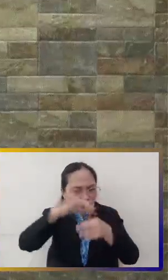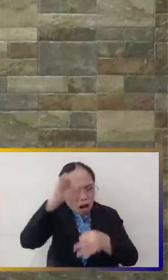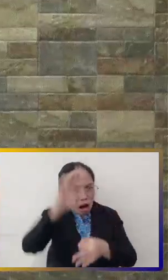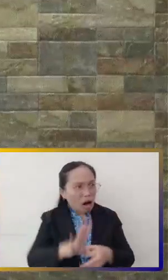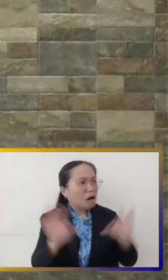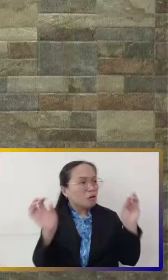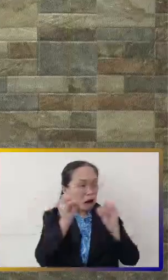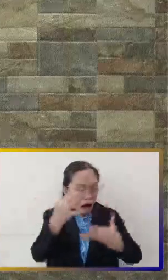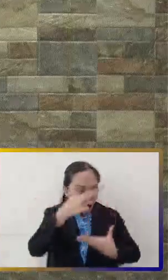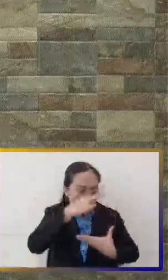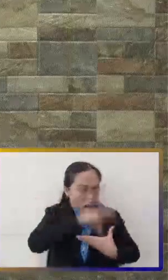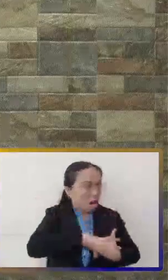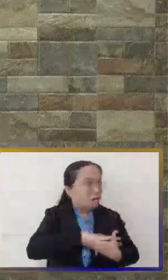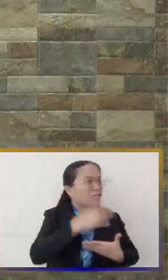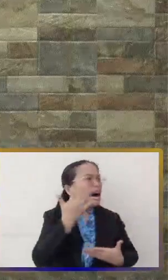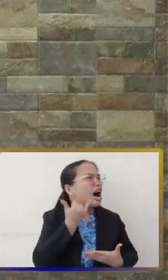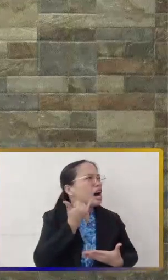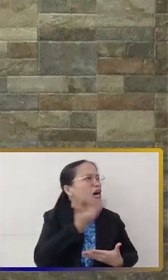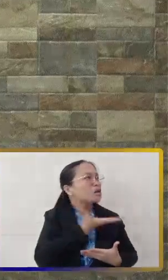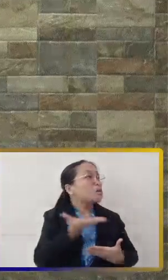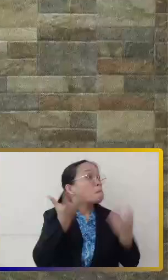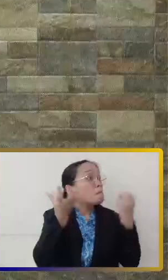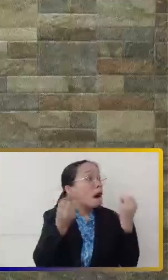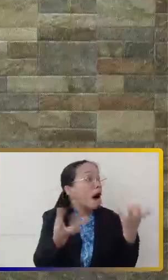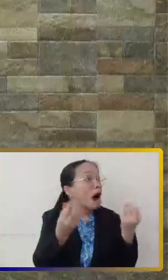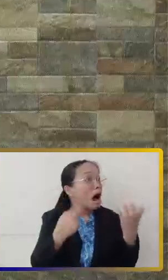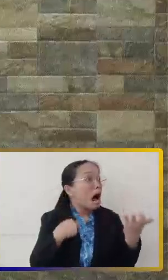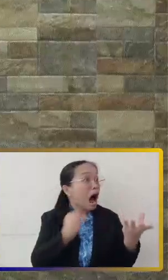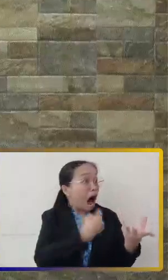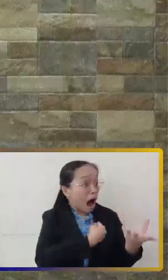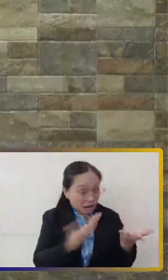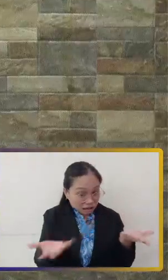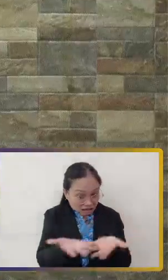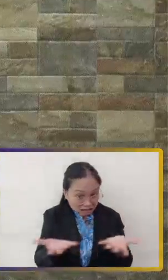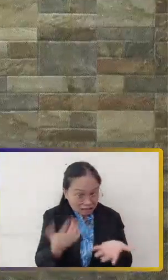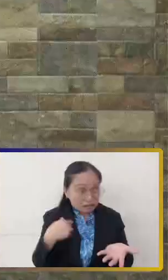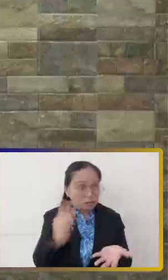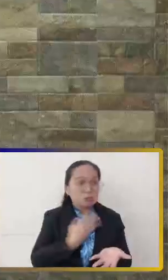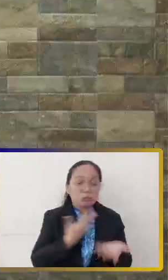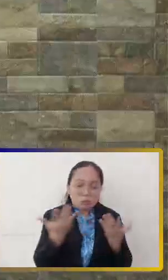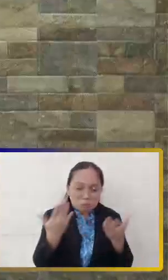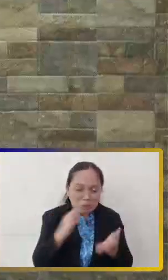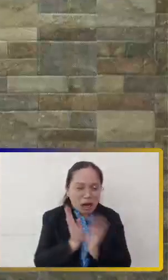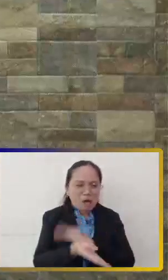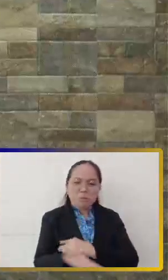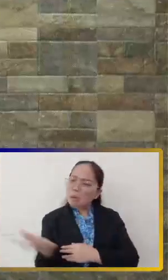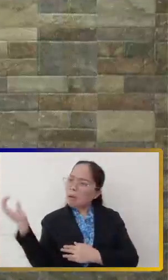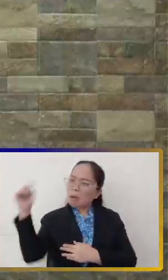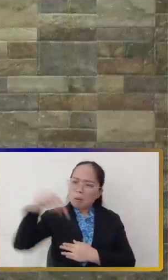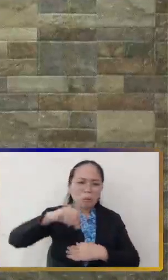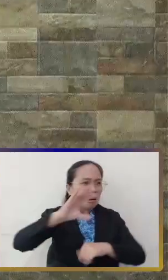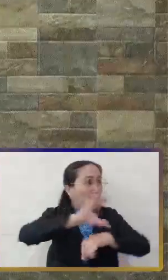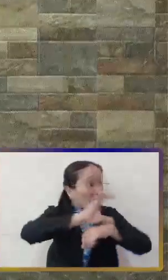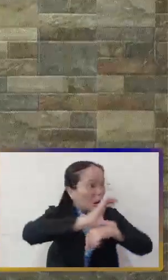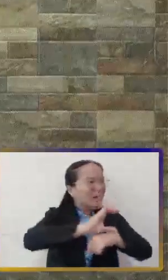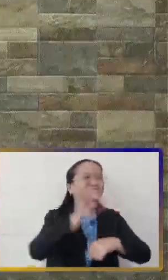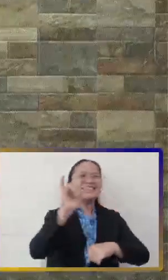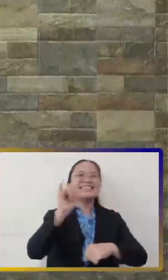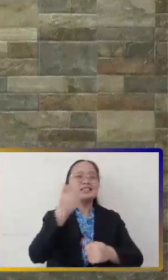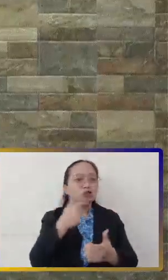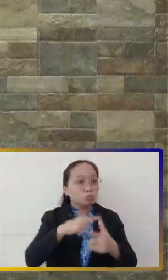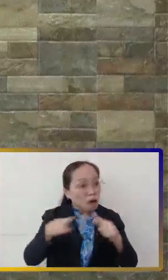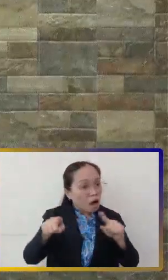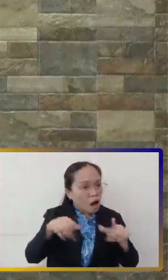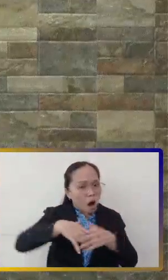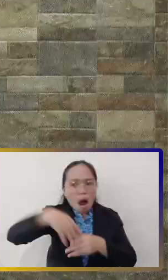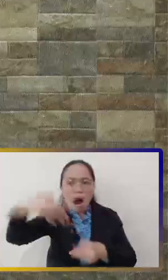Sapagkat maraming beses at marami sa atin na pumapasok tayo, lumalabas tayo, na katulad pa rin ng dati, na parang